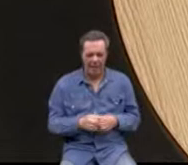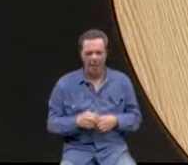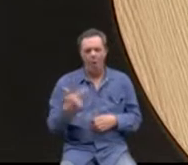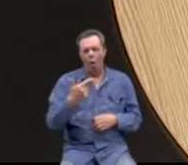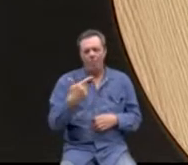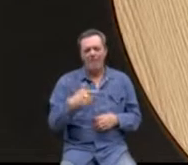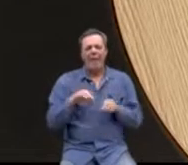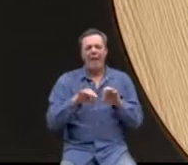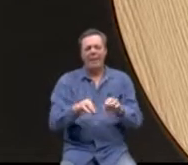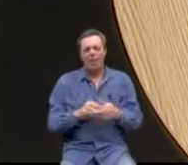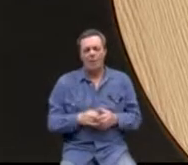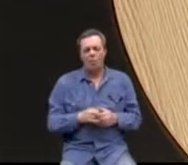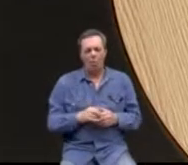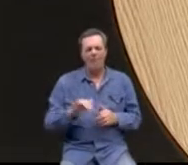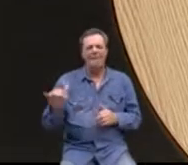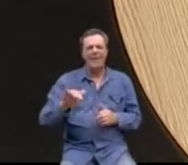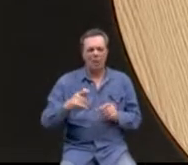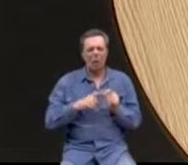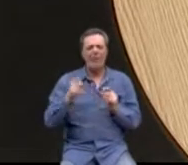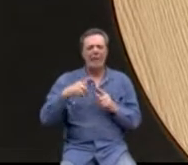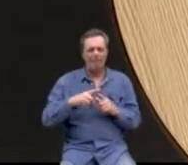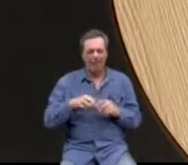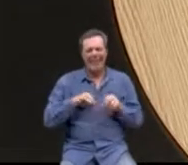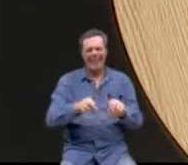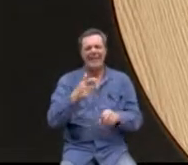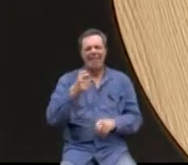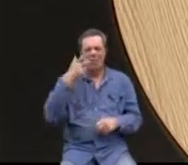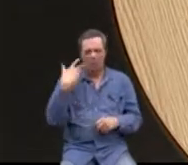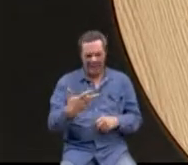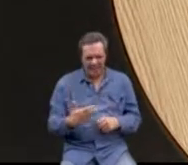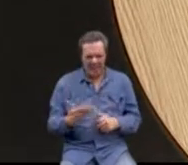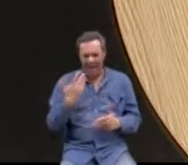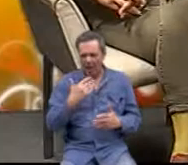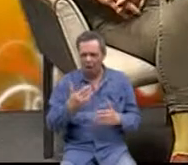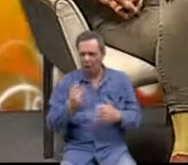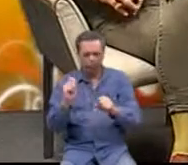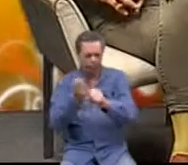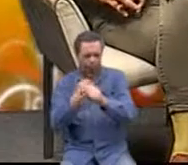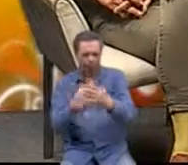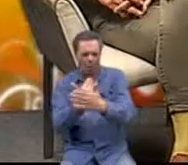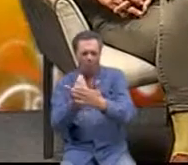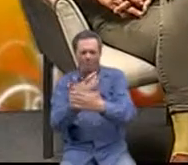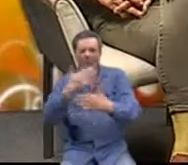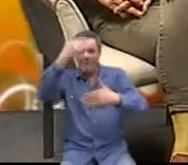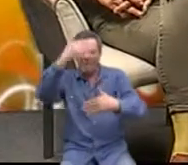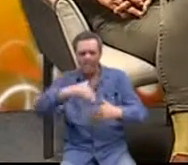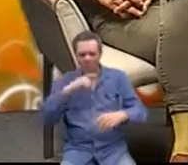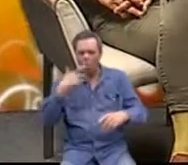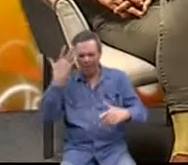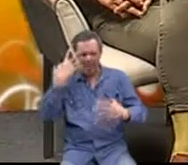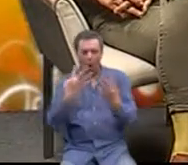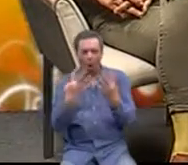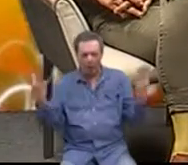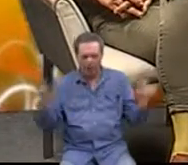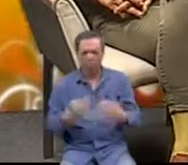su adrese pod vrtićem Petar Pan, jedna Ilica 230, gdje ćemo, mm-hmm, obnoviti fasadu i ogradu. Tamo su dobili nove sprave na